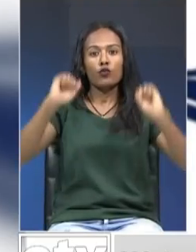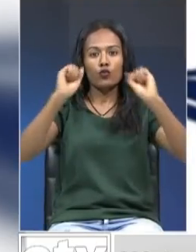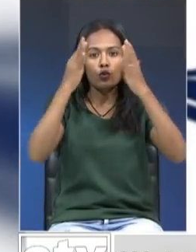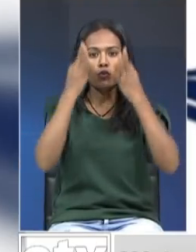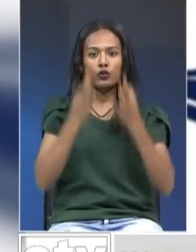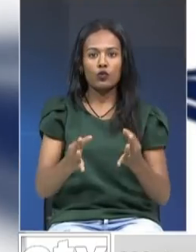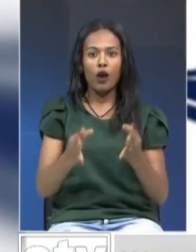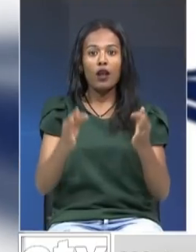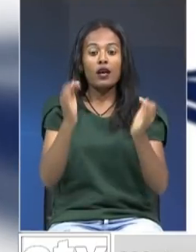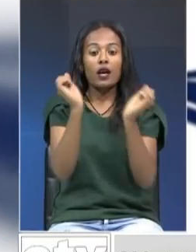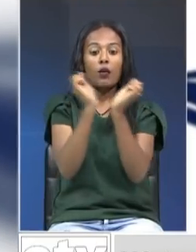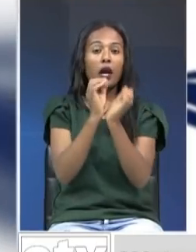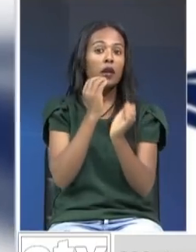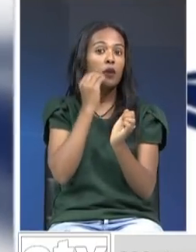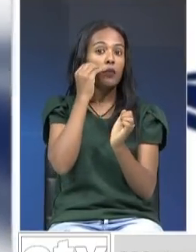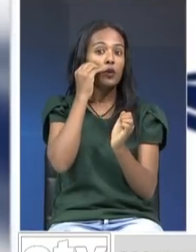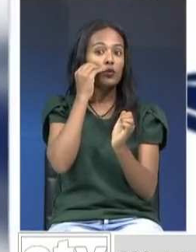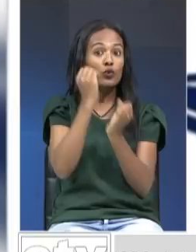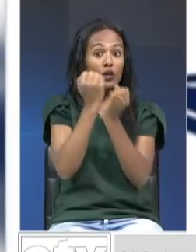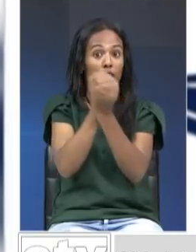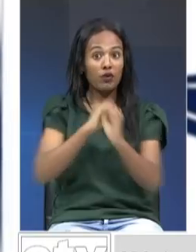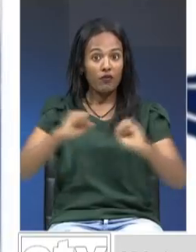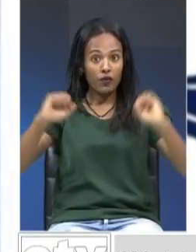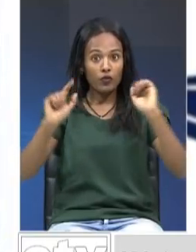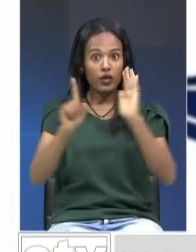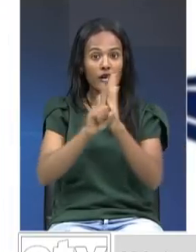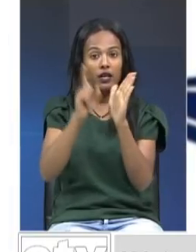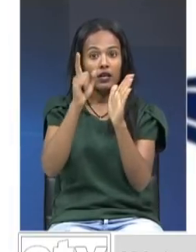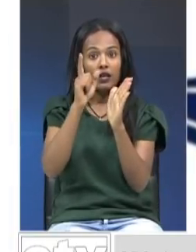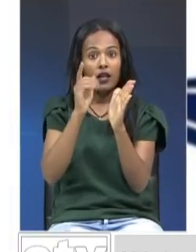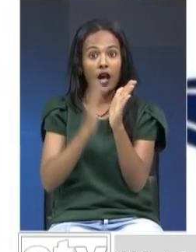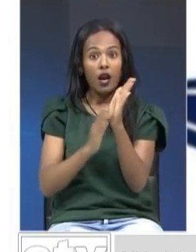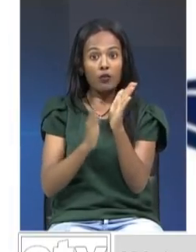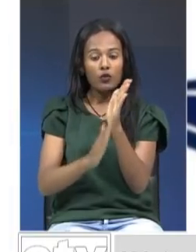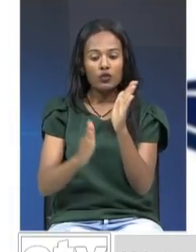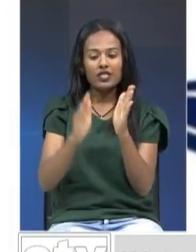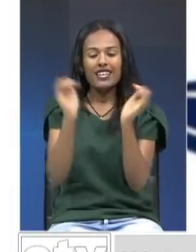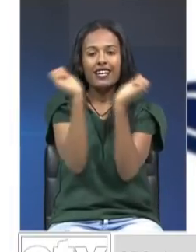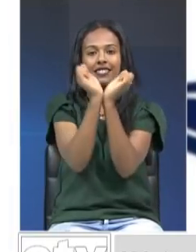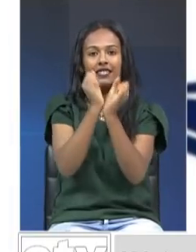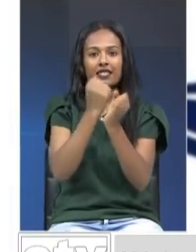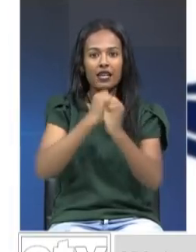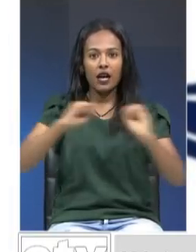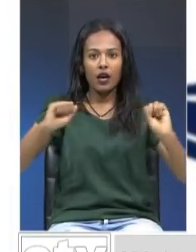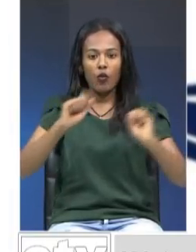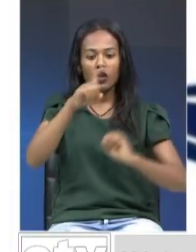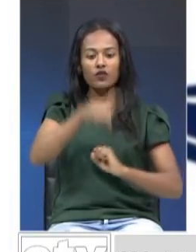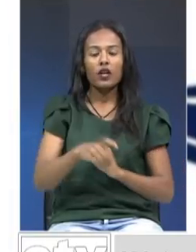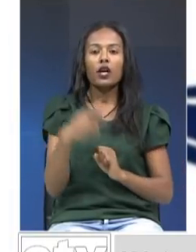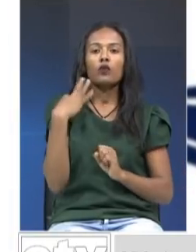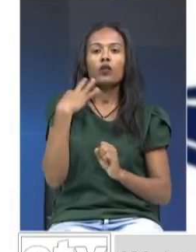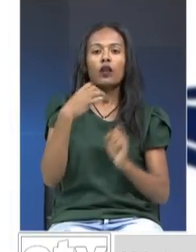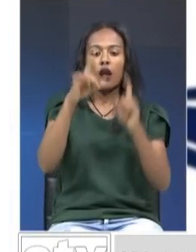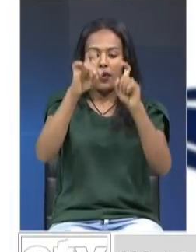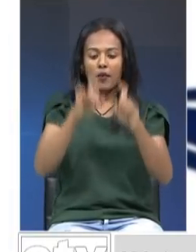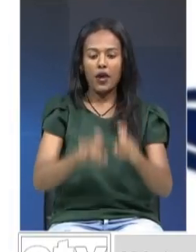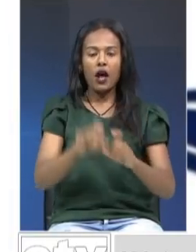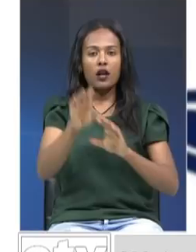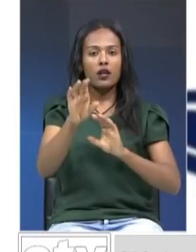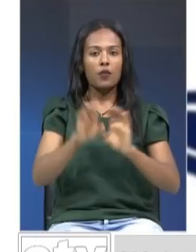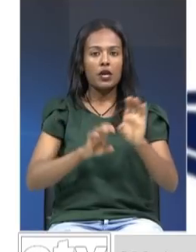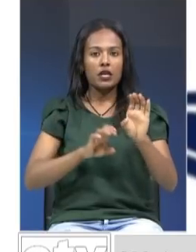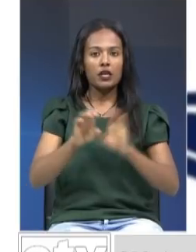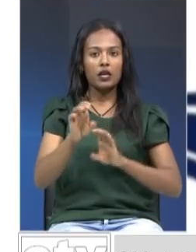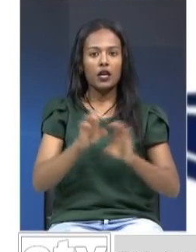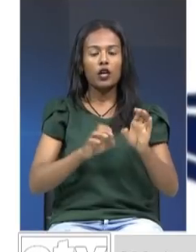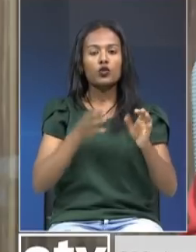ተወስኗል። ከማረሚያ ቤቱ የሚለቀቁ የህግ ታራሚዎች ከእስር ሲለቀቁ አስፈላጊው የጤና ምርመራ